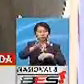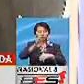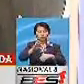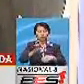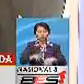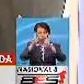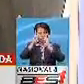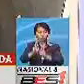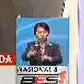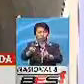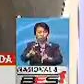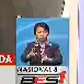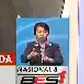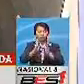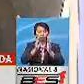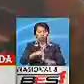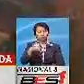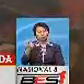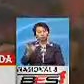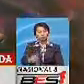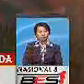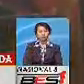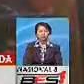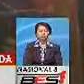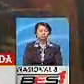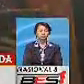juga dihormati oleh orang lain.